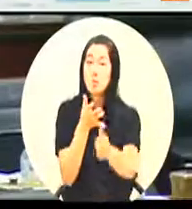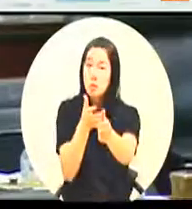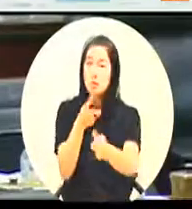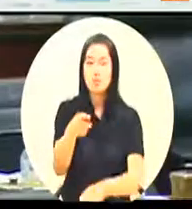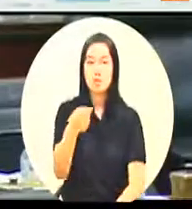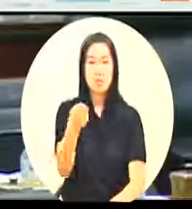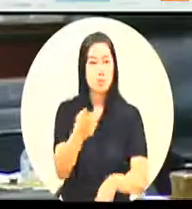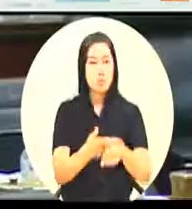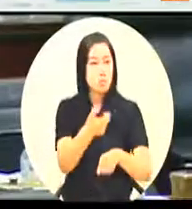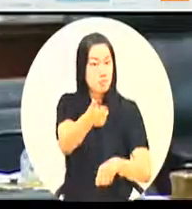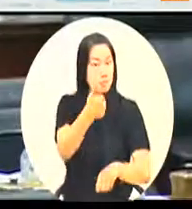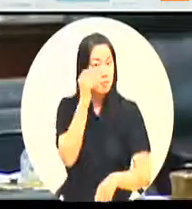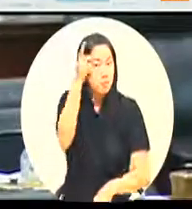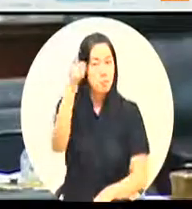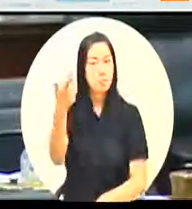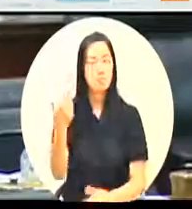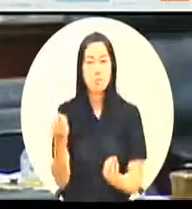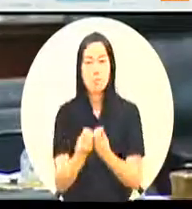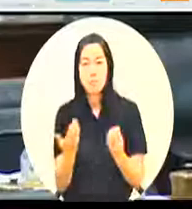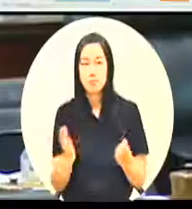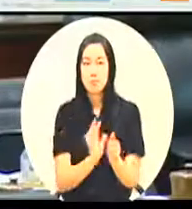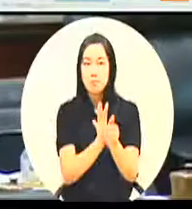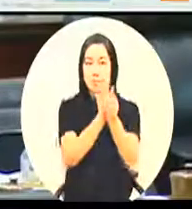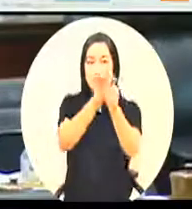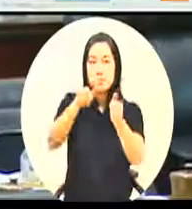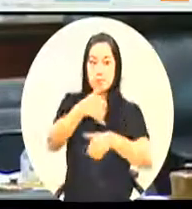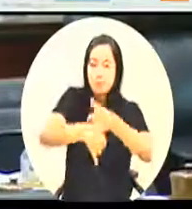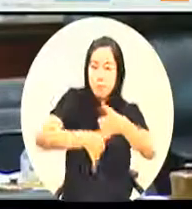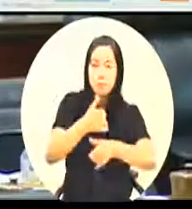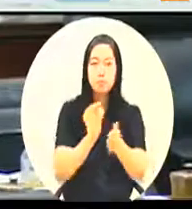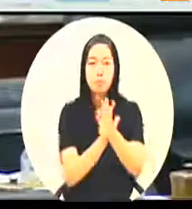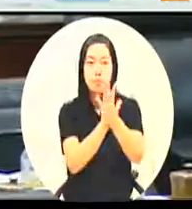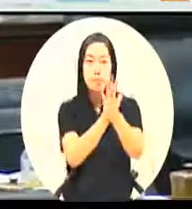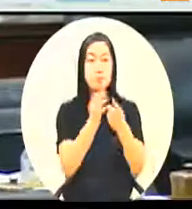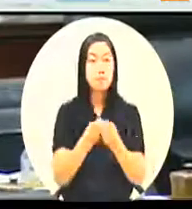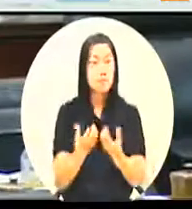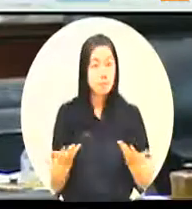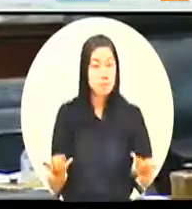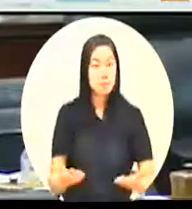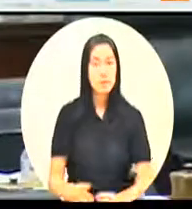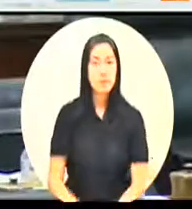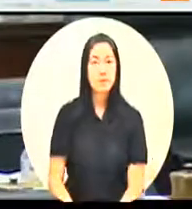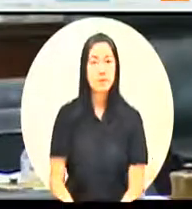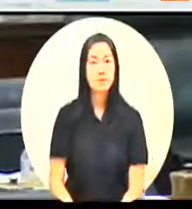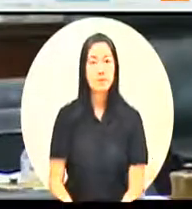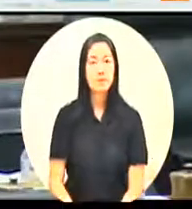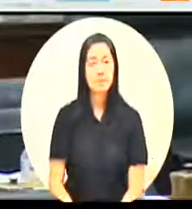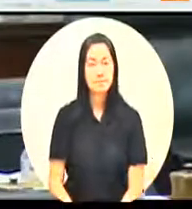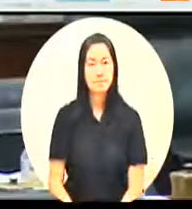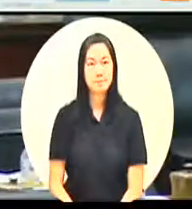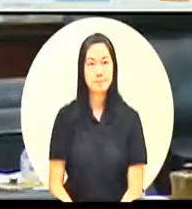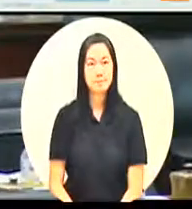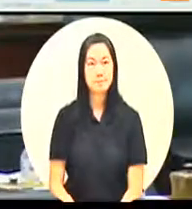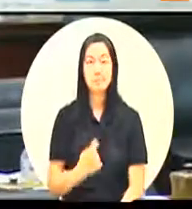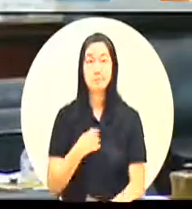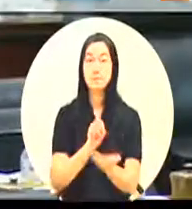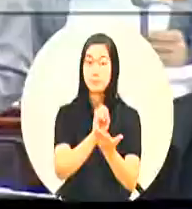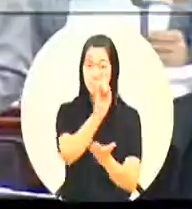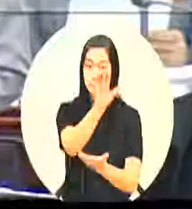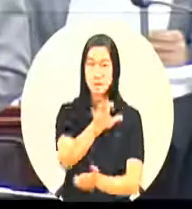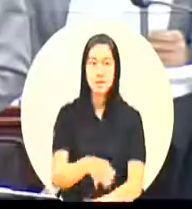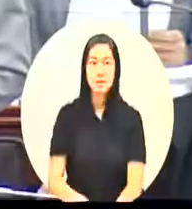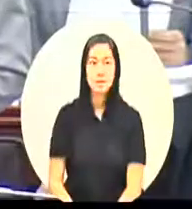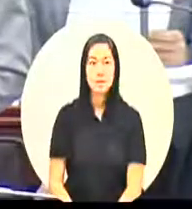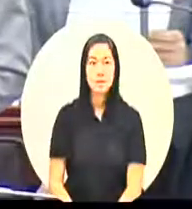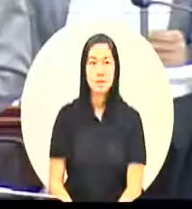以你的才气，你觉得要怎么推销 promo 这样的一个活动？ 好，谢谢主席，谢谢议员，跟议员报告一下。